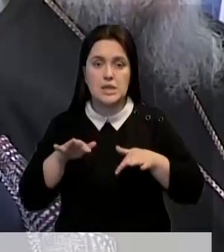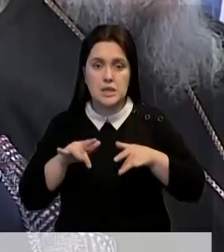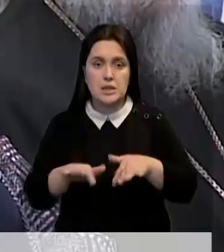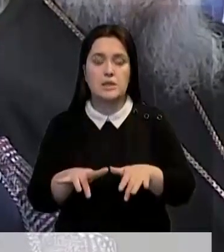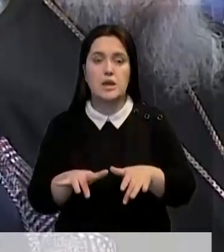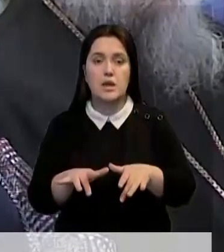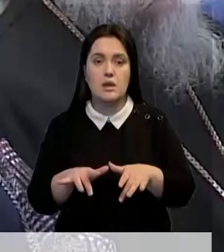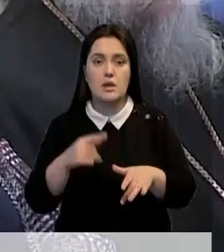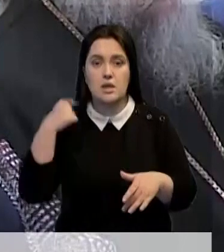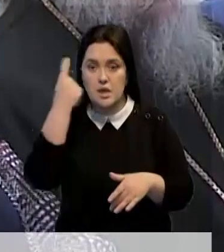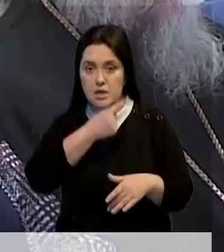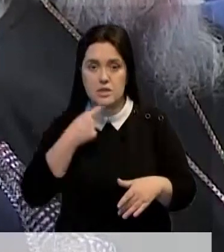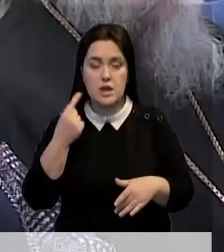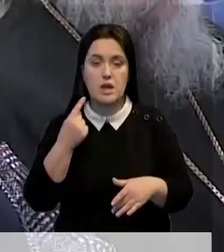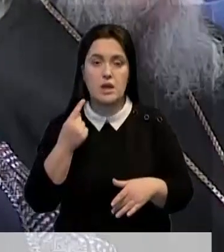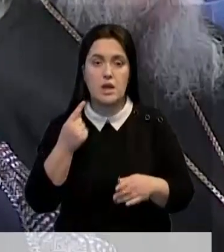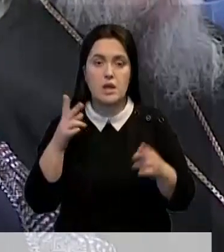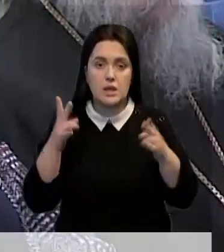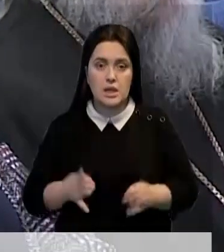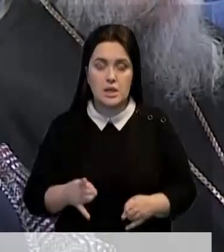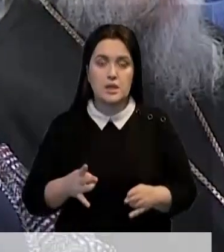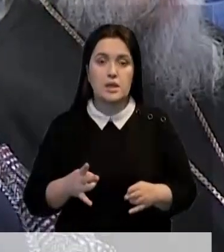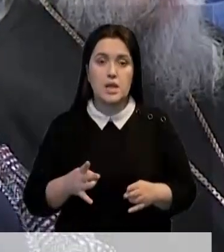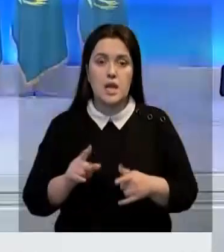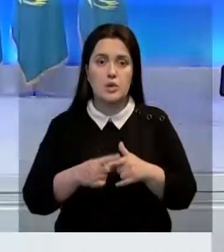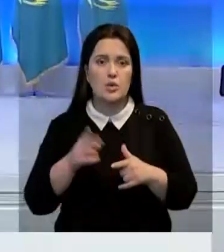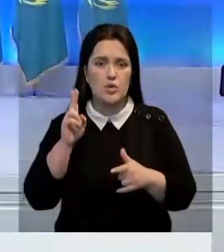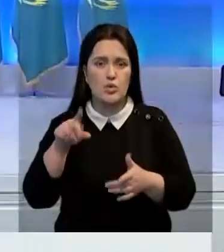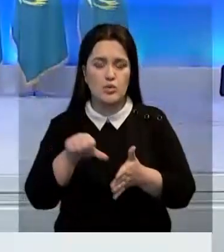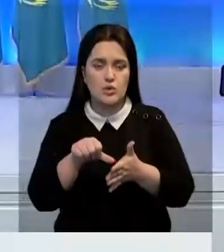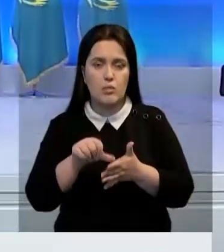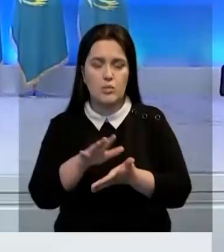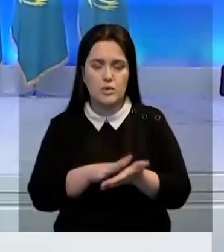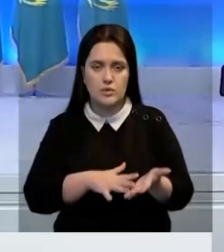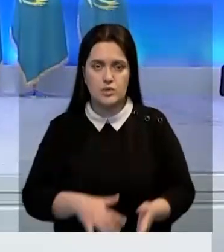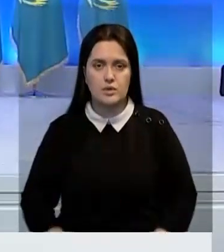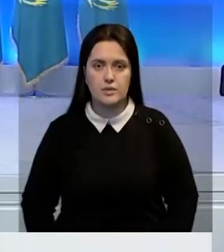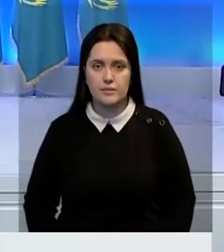допустивших трагедию или спровоцировавших ее, будет продолжено.